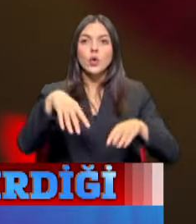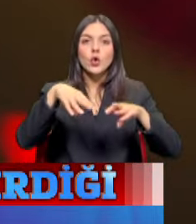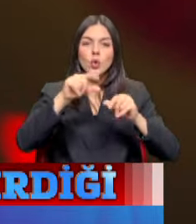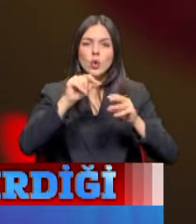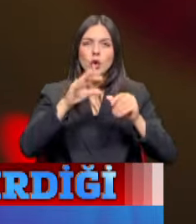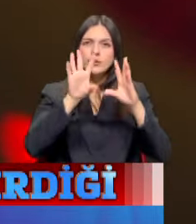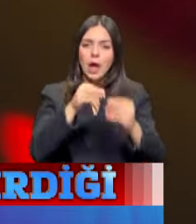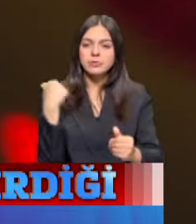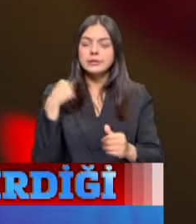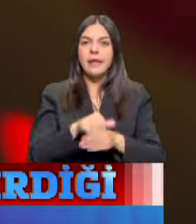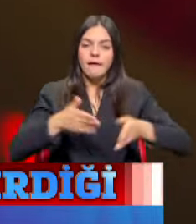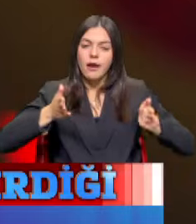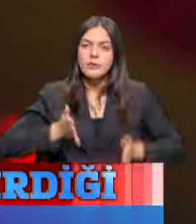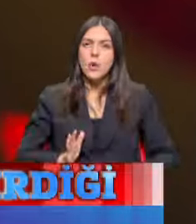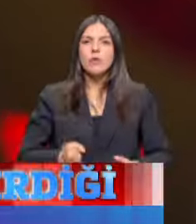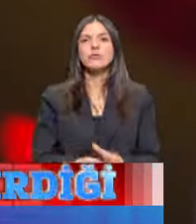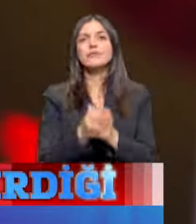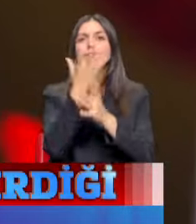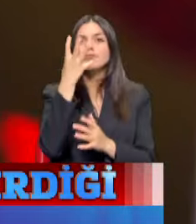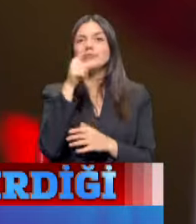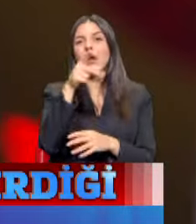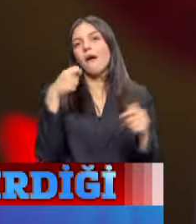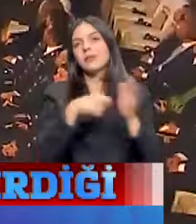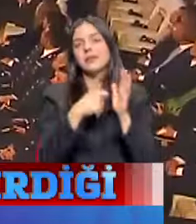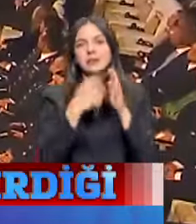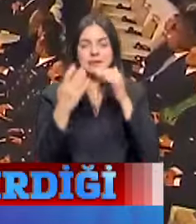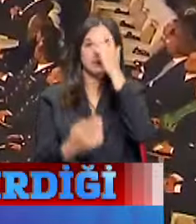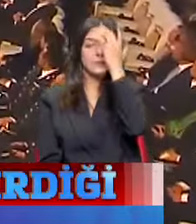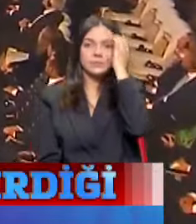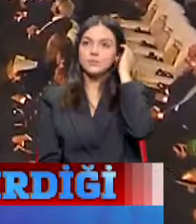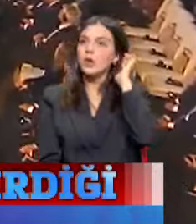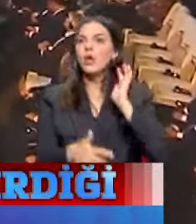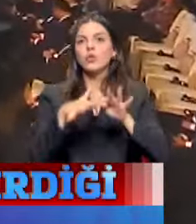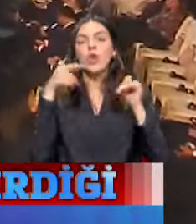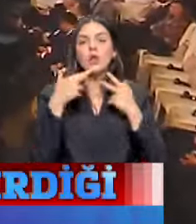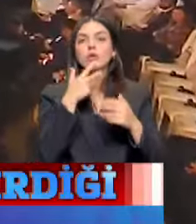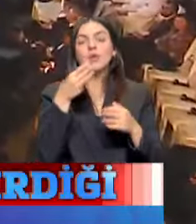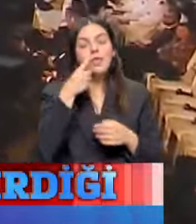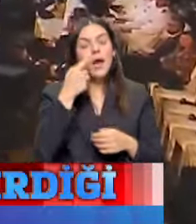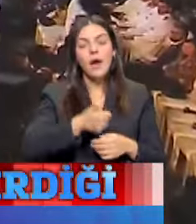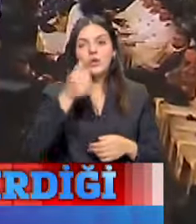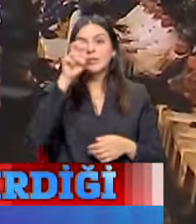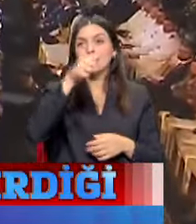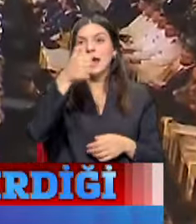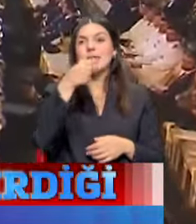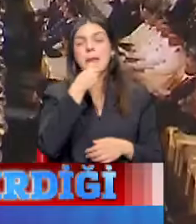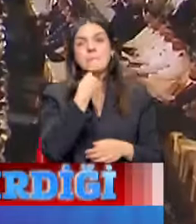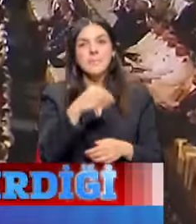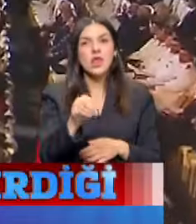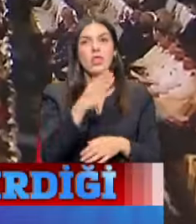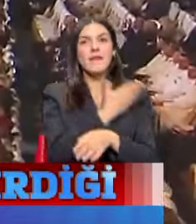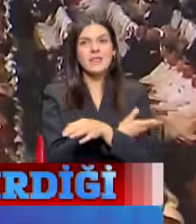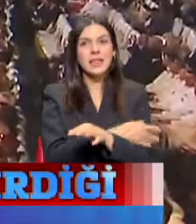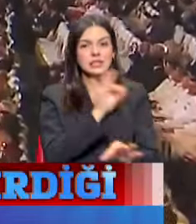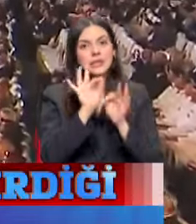küllerinden yeniden doğuşunun adıdır. Törende konuşan Erdoğan, 86 milyon vatandaşı kışkırtmalara karşı